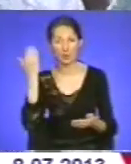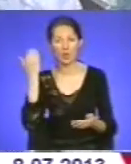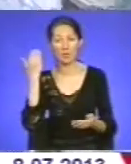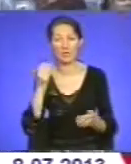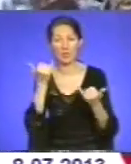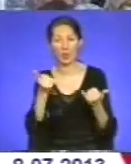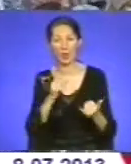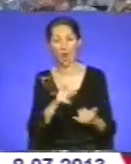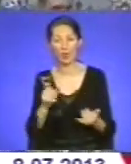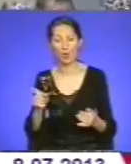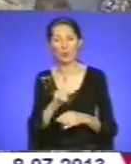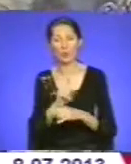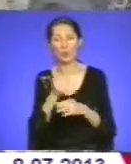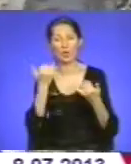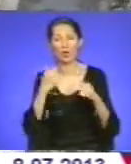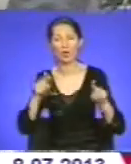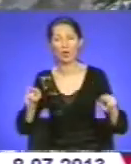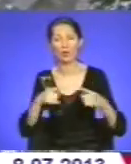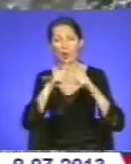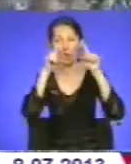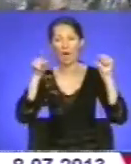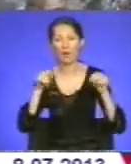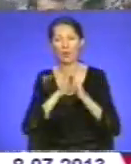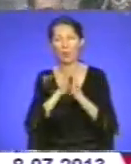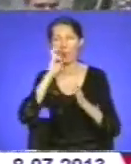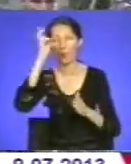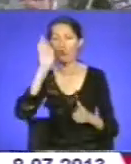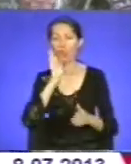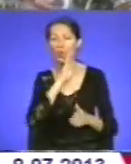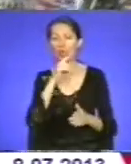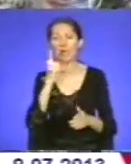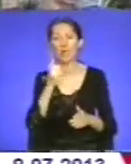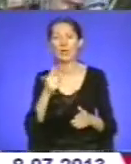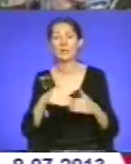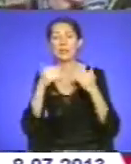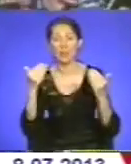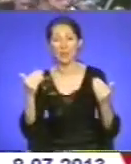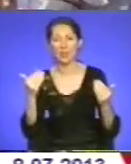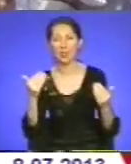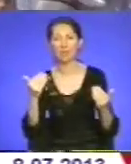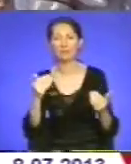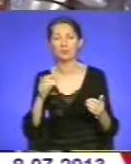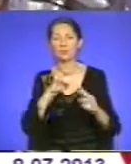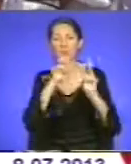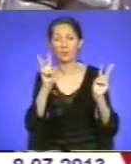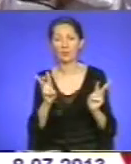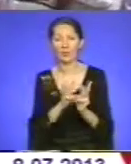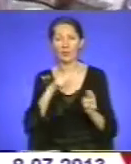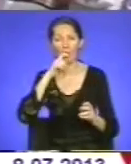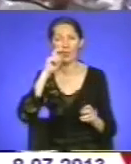людям. Тернопільська чудотворна ікона Божої Матері – це одна з найбільших автентичних святинь українського